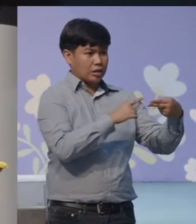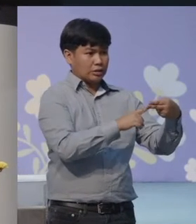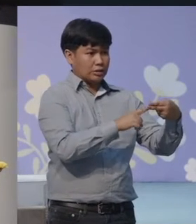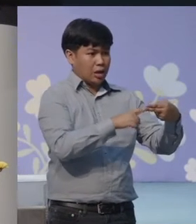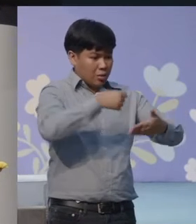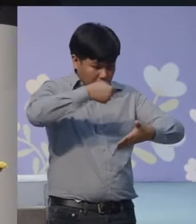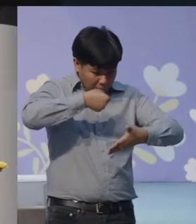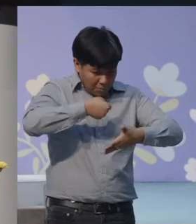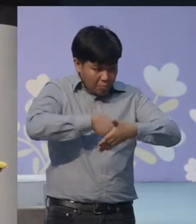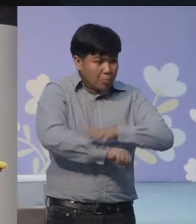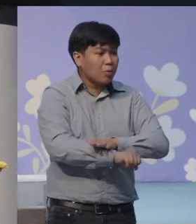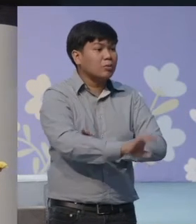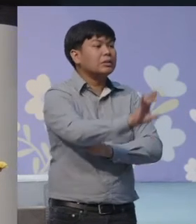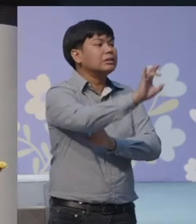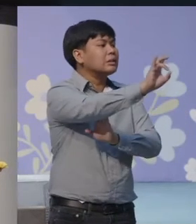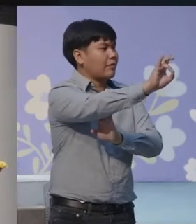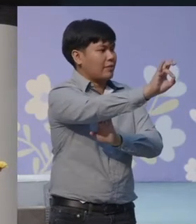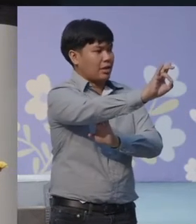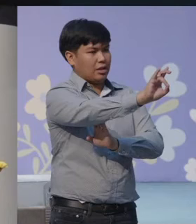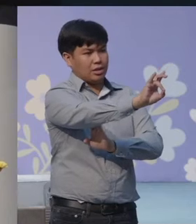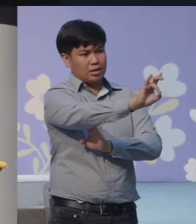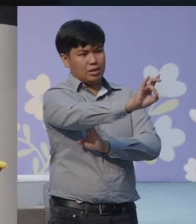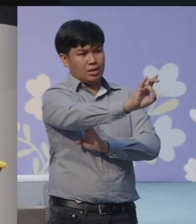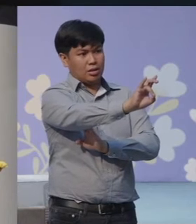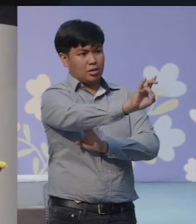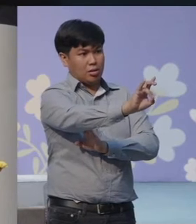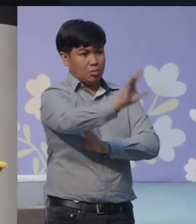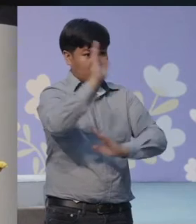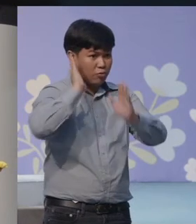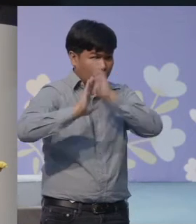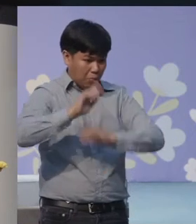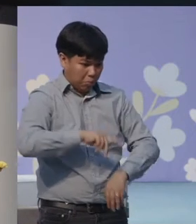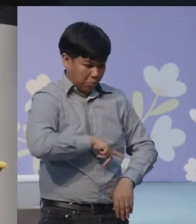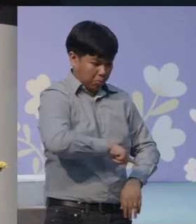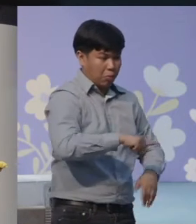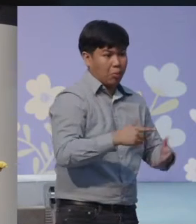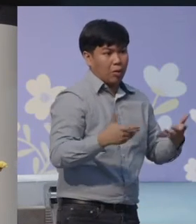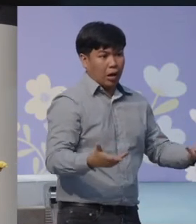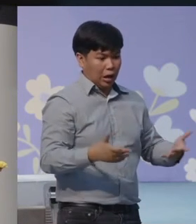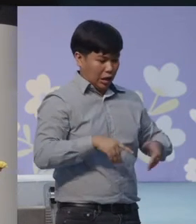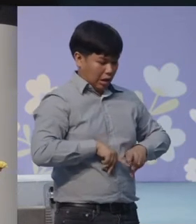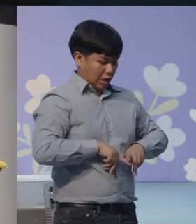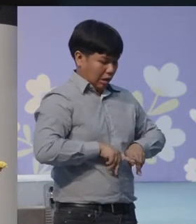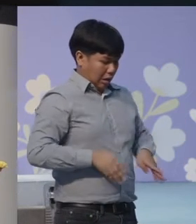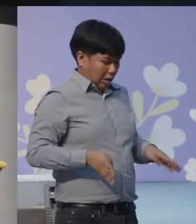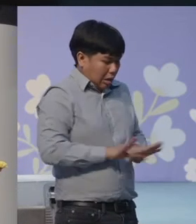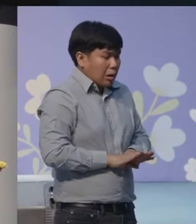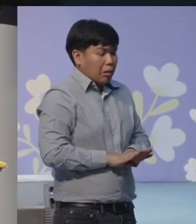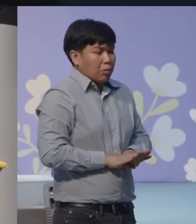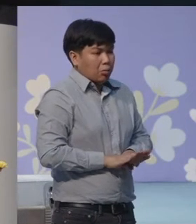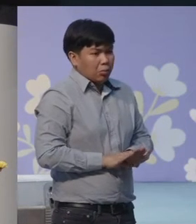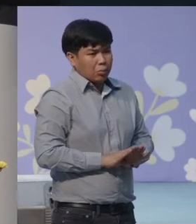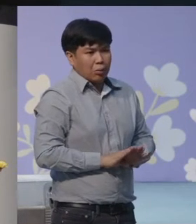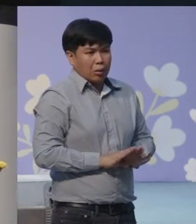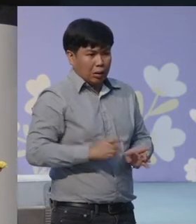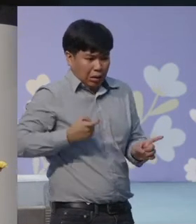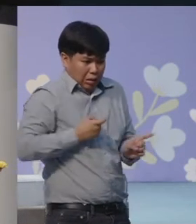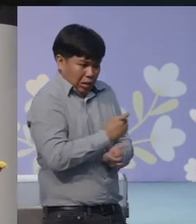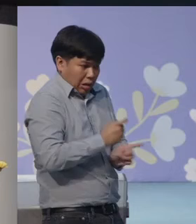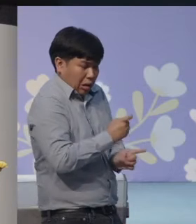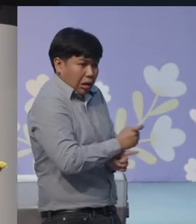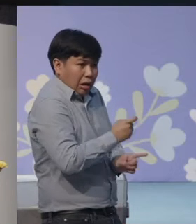Nagsilang ng 7 ang dating baog. At ang maraming anak